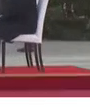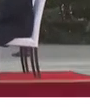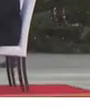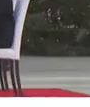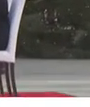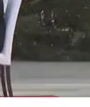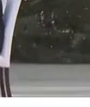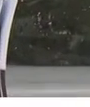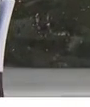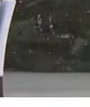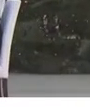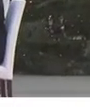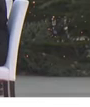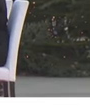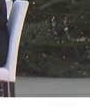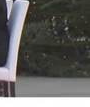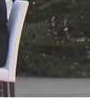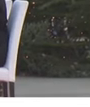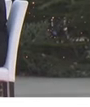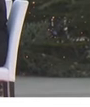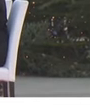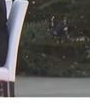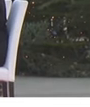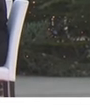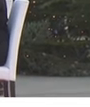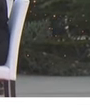тұрып, мемлекеттік рәмізімізге құрметін көрсетті.